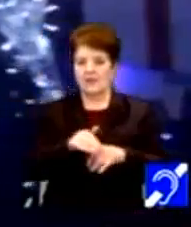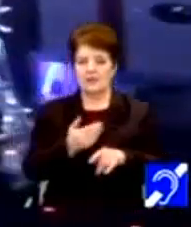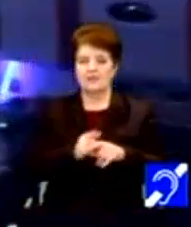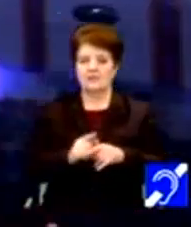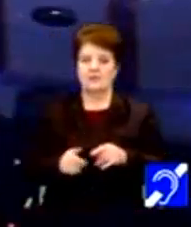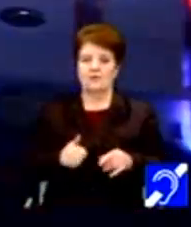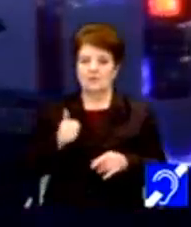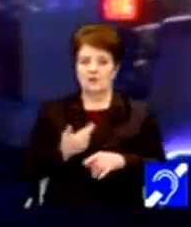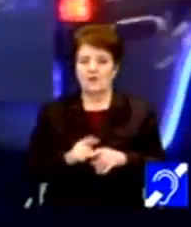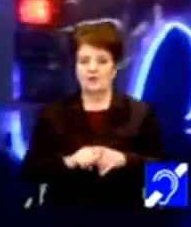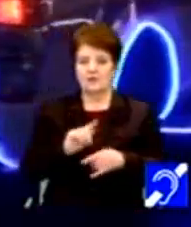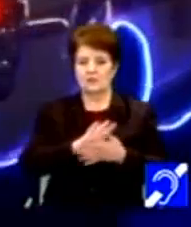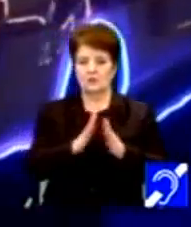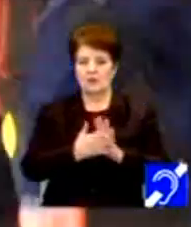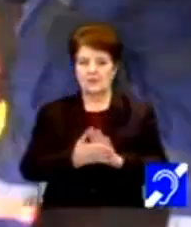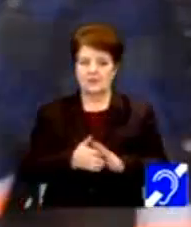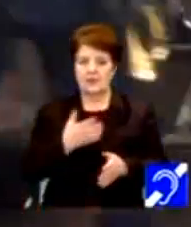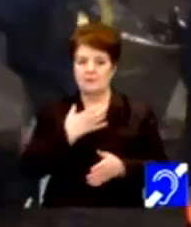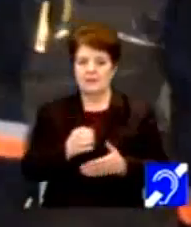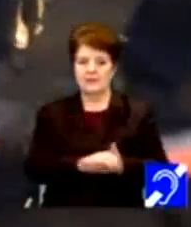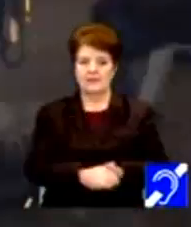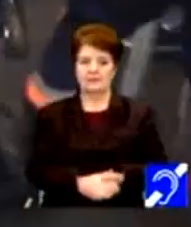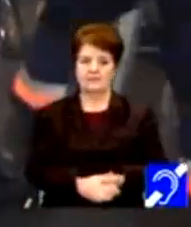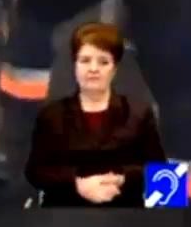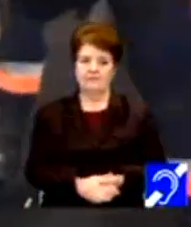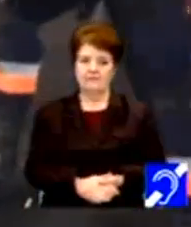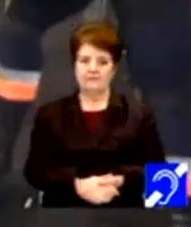și profesionalism în situații limită.